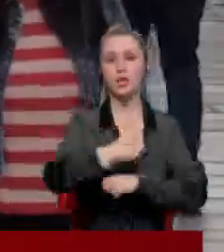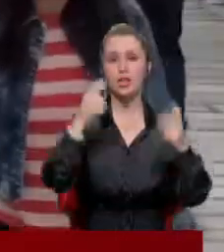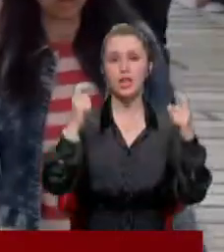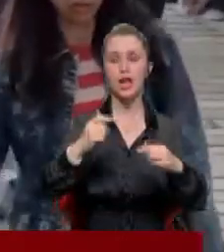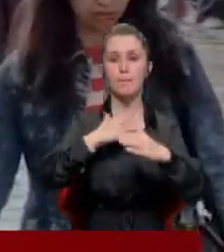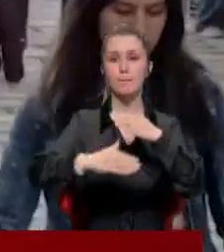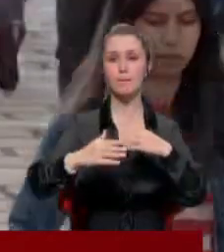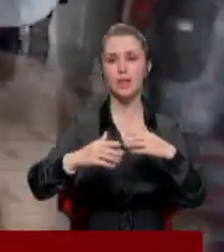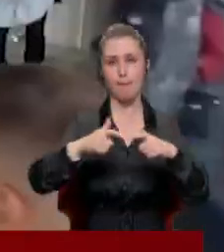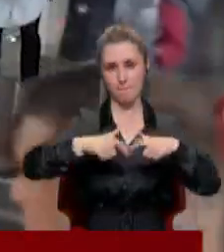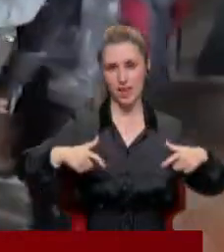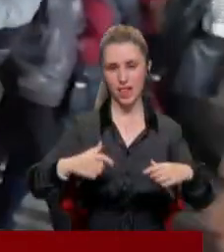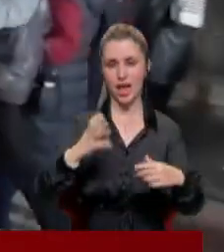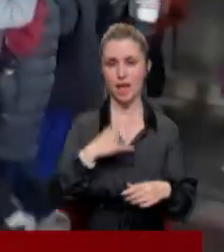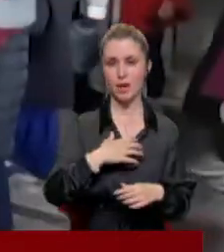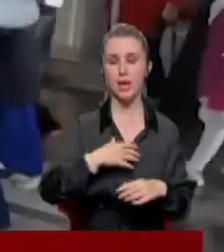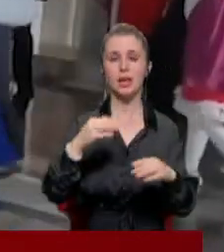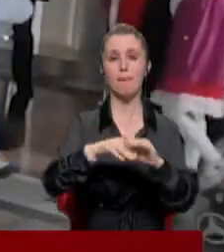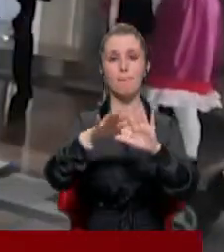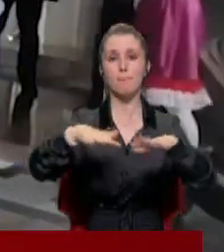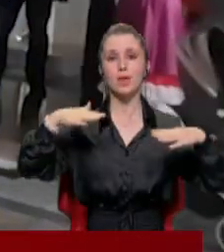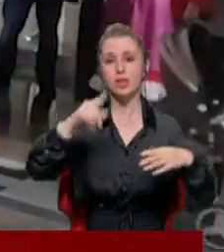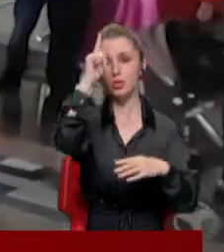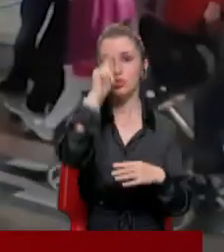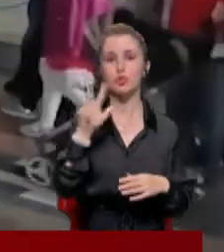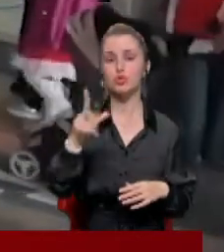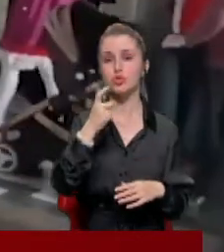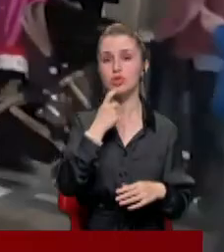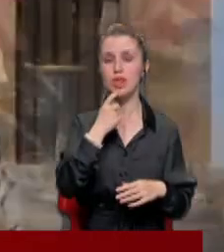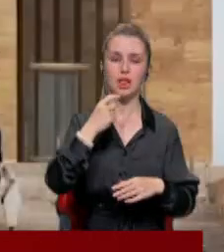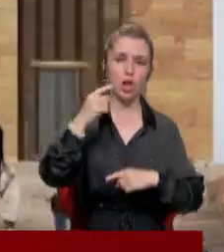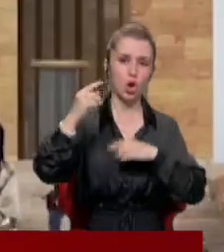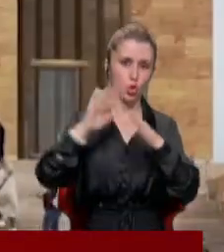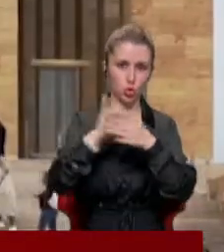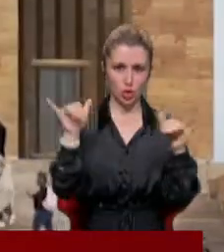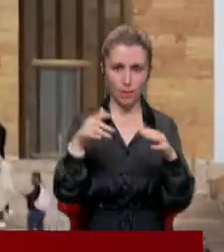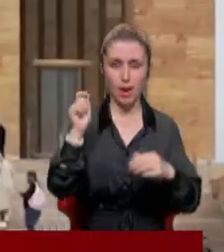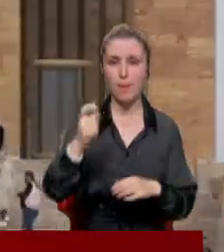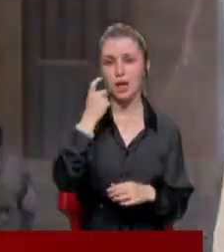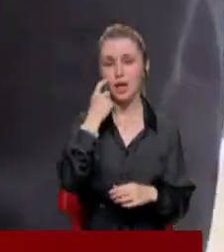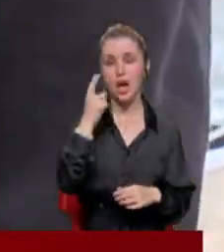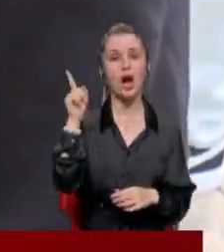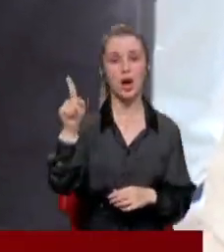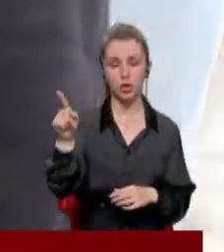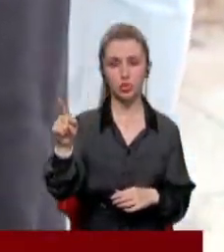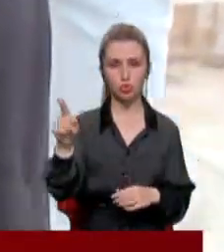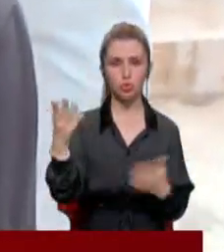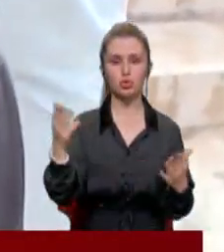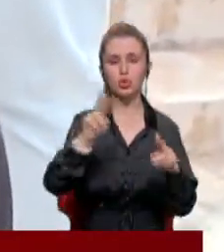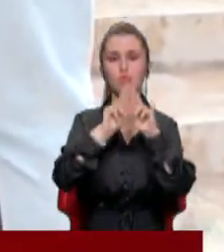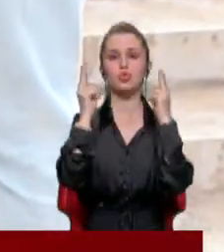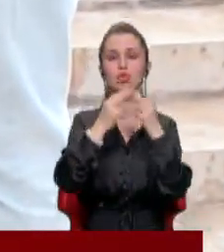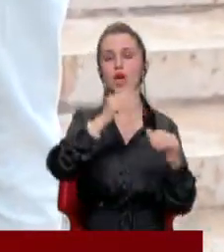milli egemenliğin sembolü Türkiye Büyük Millet Meclisi 103. yaşını kutlarken Ulu Önder Gazi Mustafa Kemal Atatürk'ün